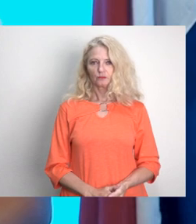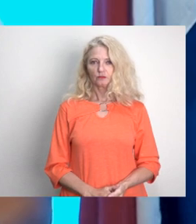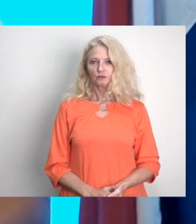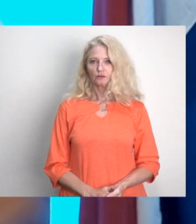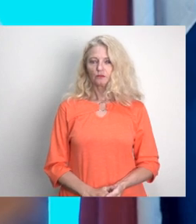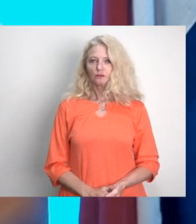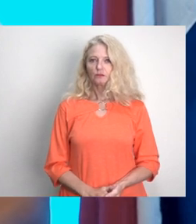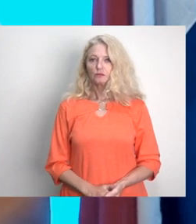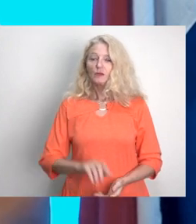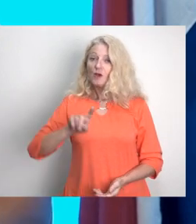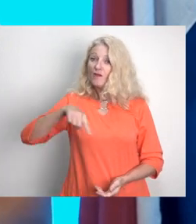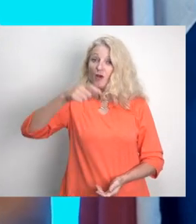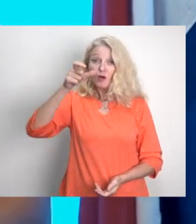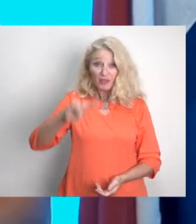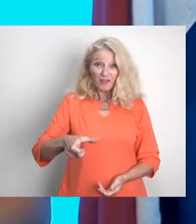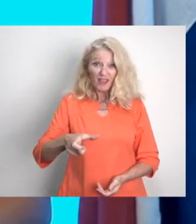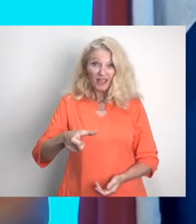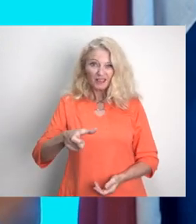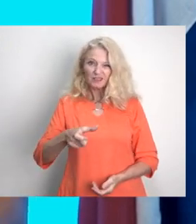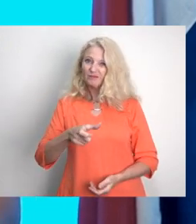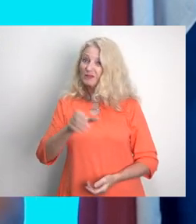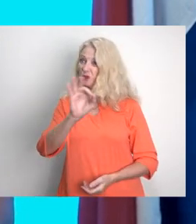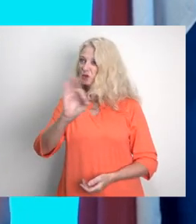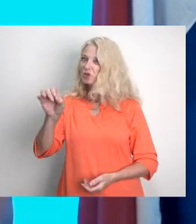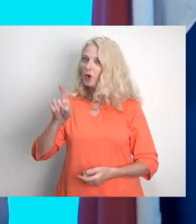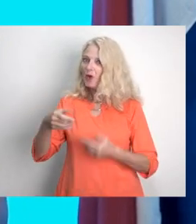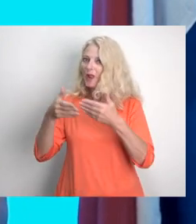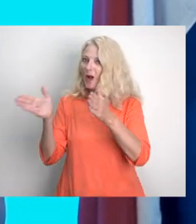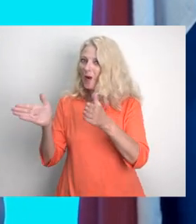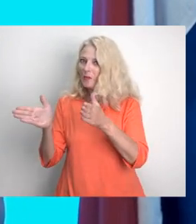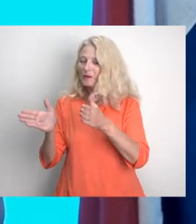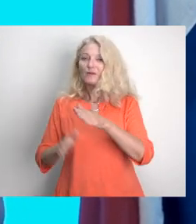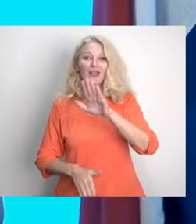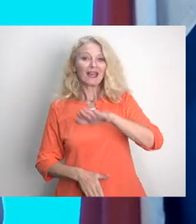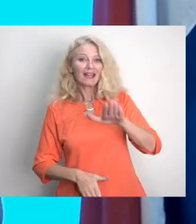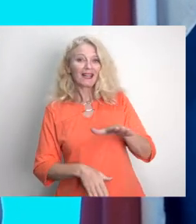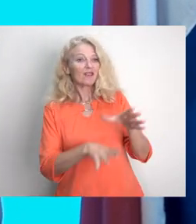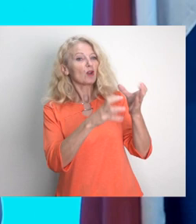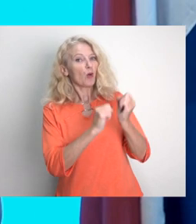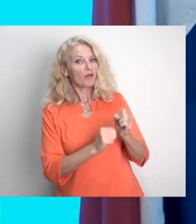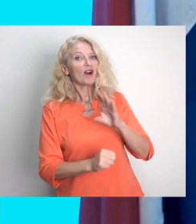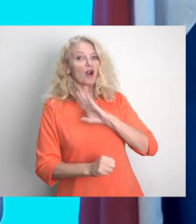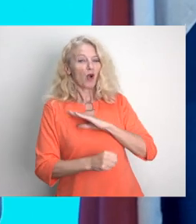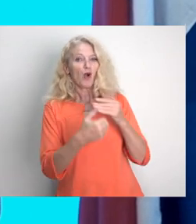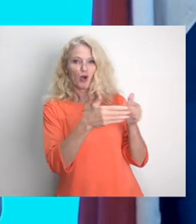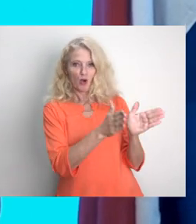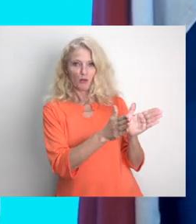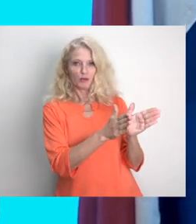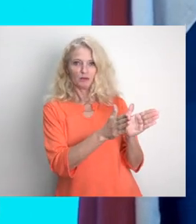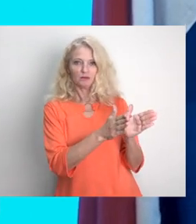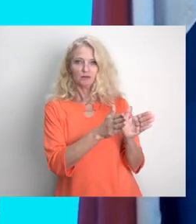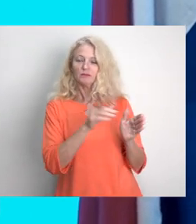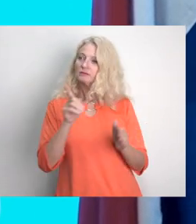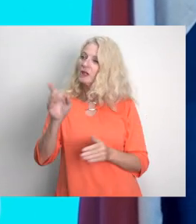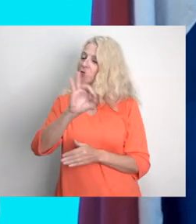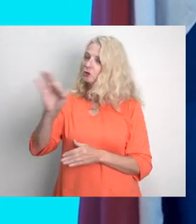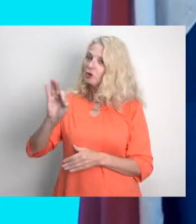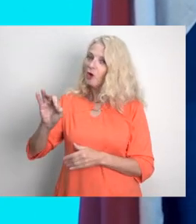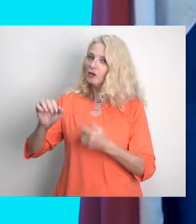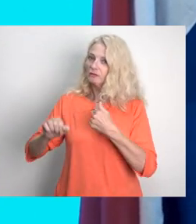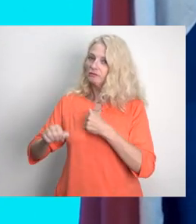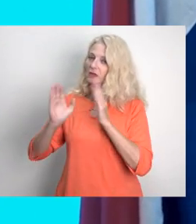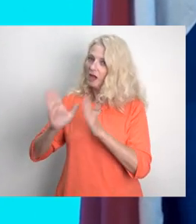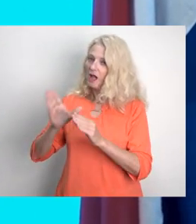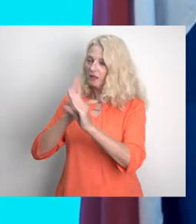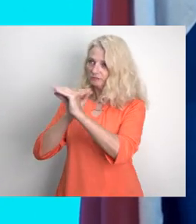Zoals bekend gaan volgende week ook de scholen open en de kinderopvang. Ik heb met de scholen gezeten en ik kan